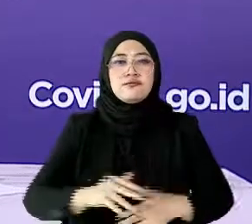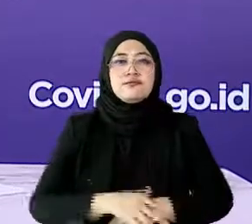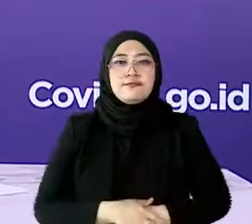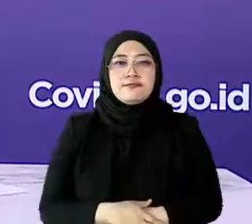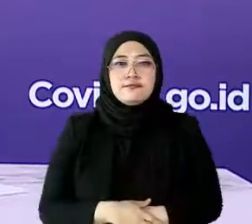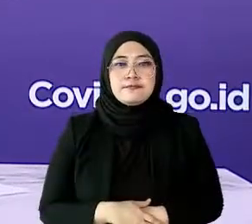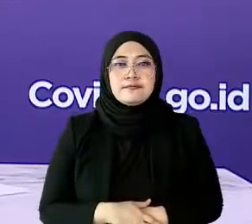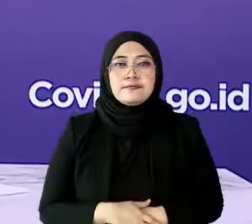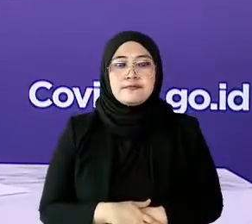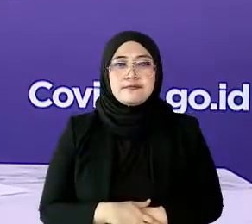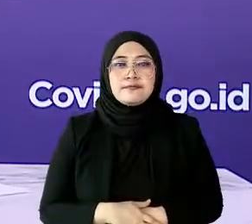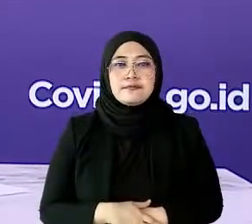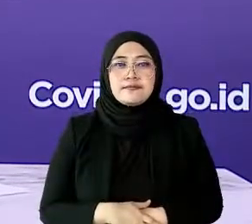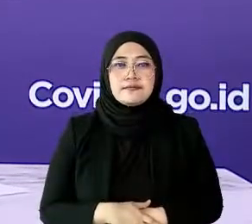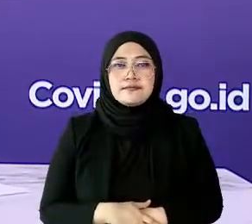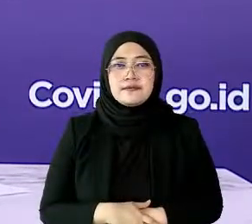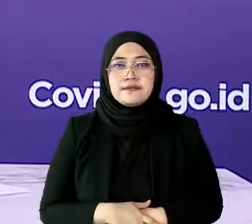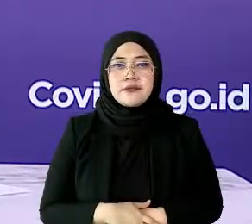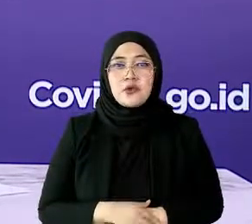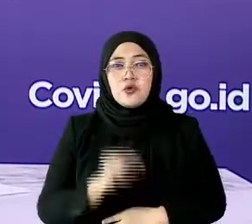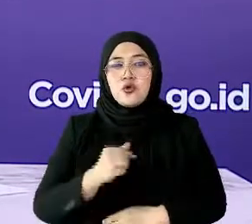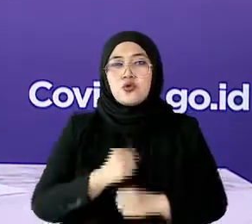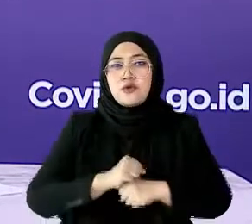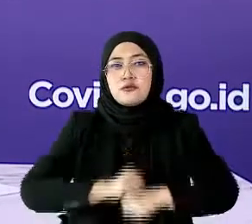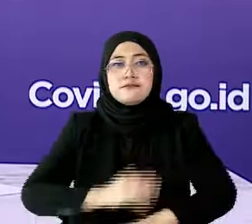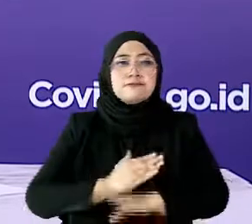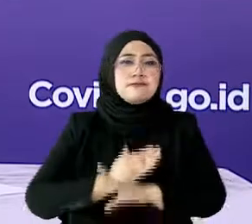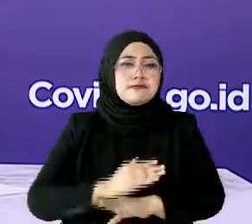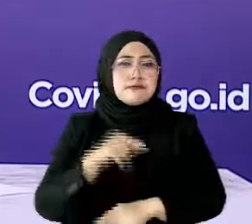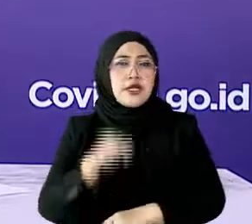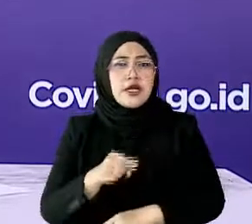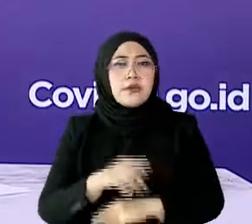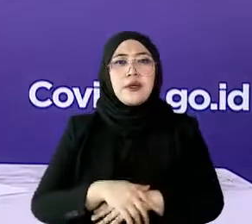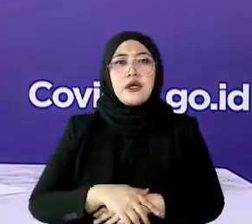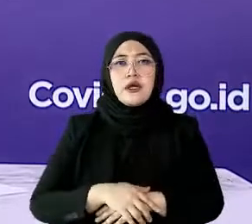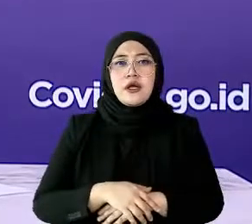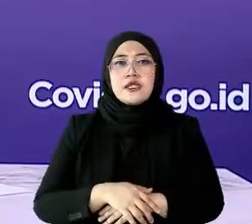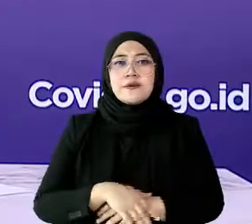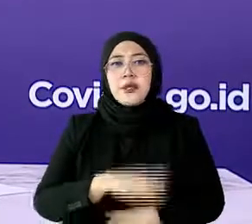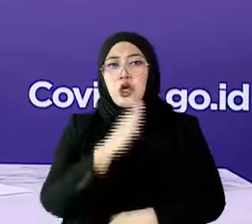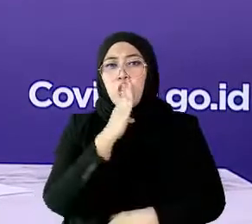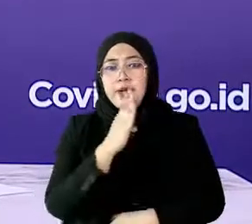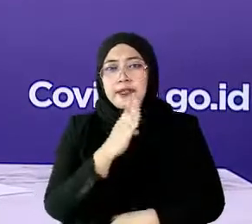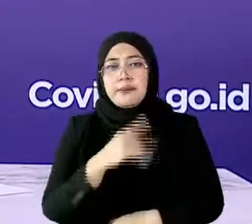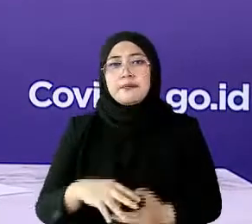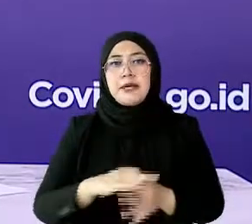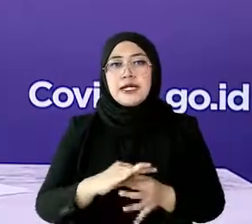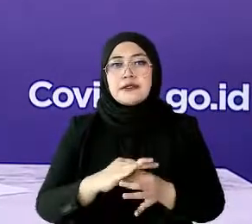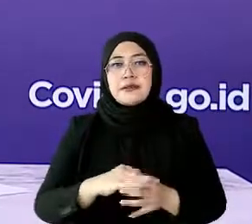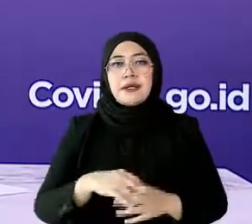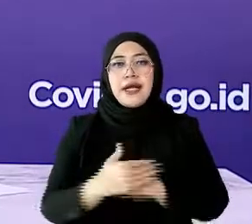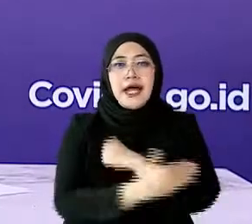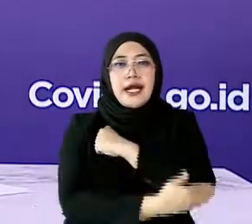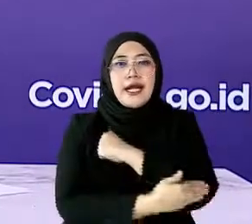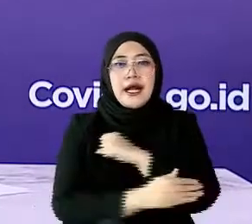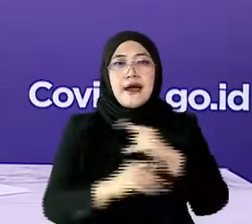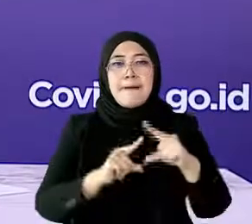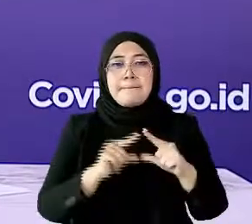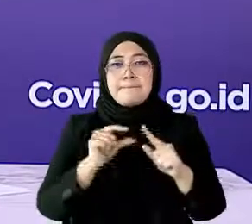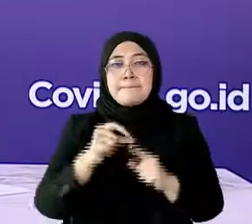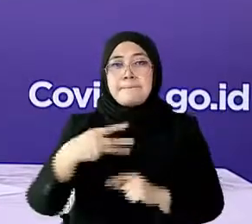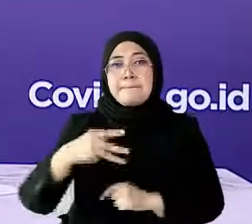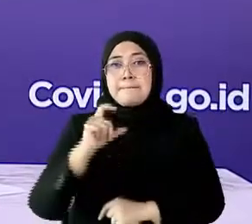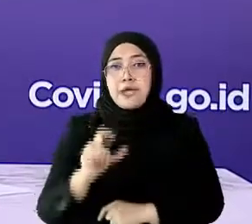masyarakat selain itu saat ini Pemerintah juga mendorong komitmen bersama dengan negara-negara APEC untuk